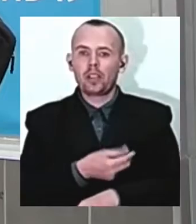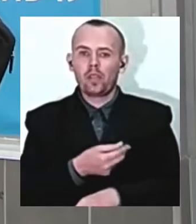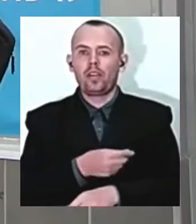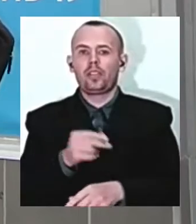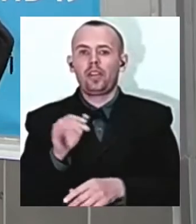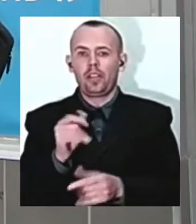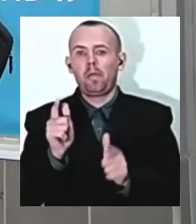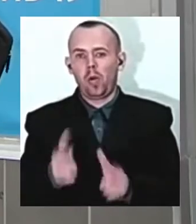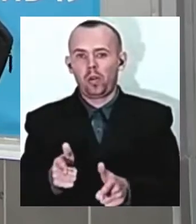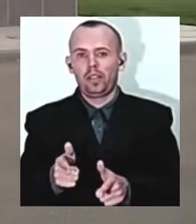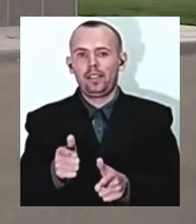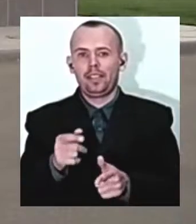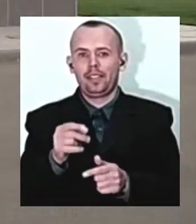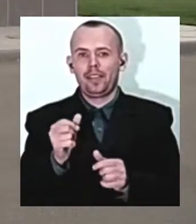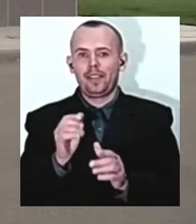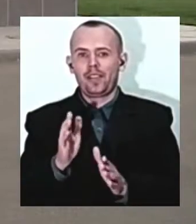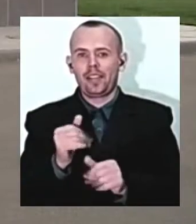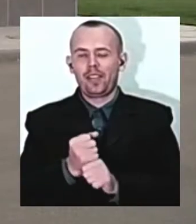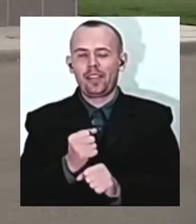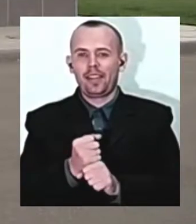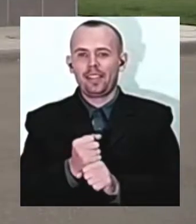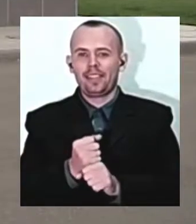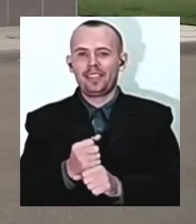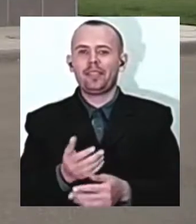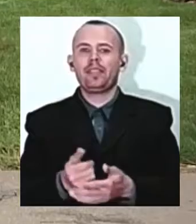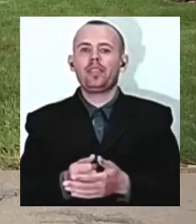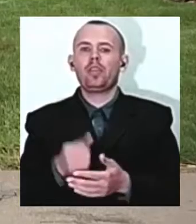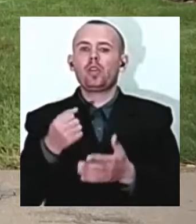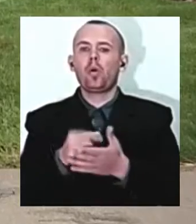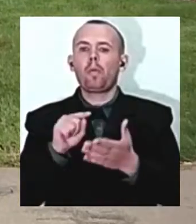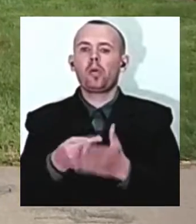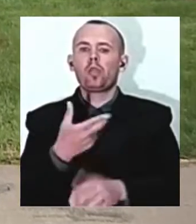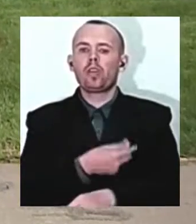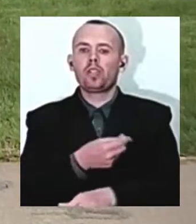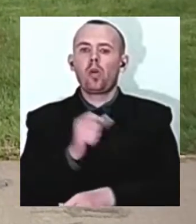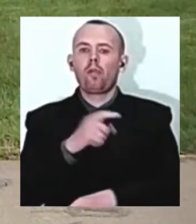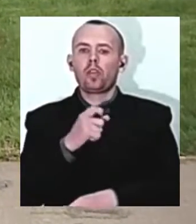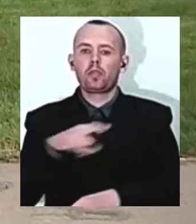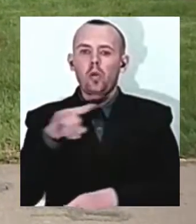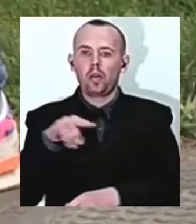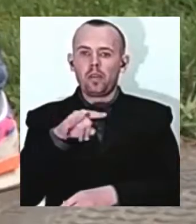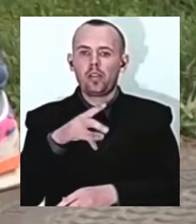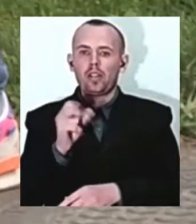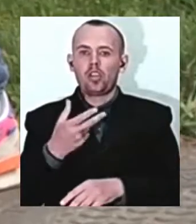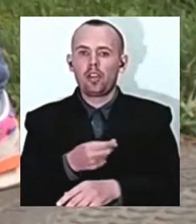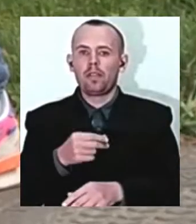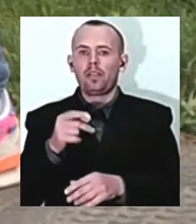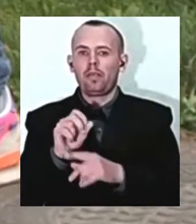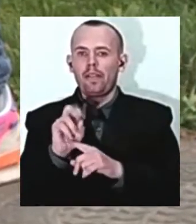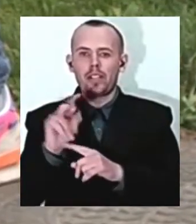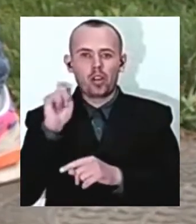тільки з'явилася така можливість. До пункту вакцинації в Одеському аеропорту на щеплення 12-річну доньку привела